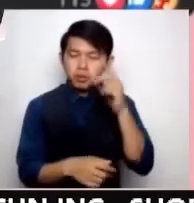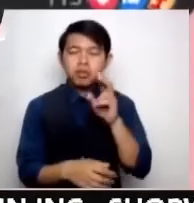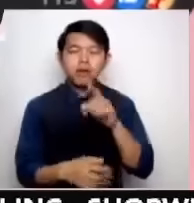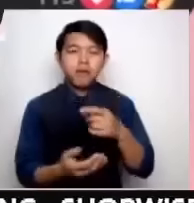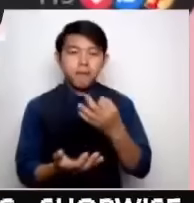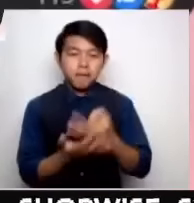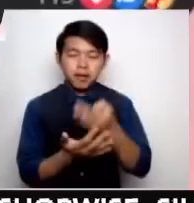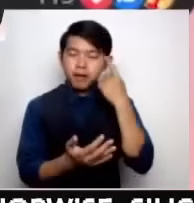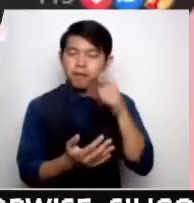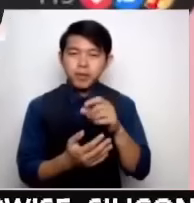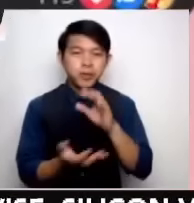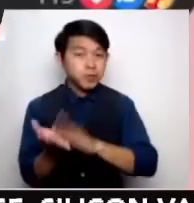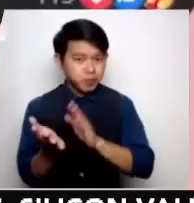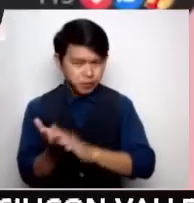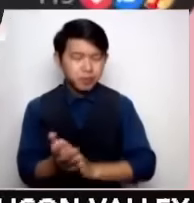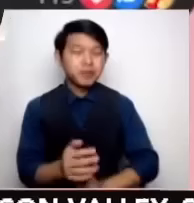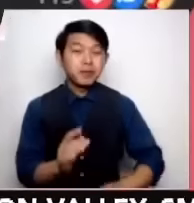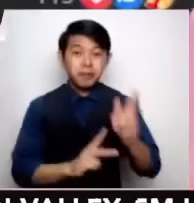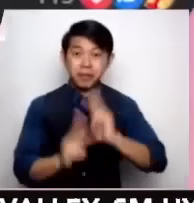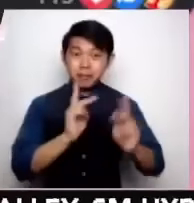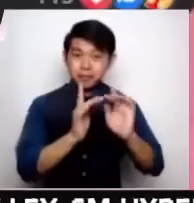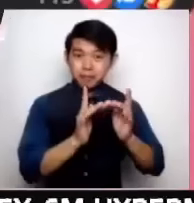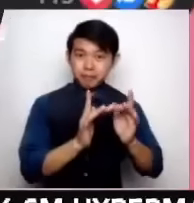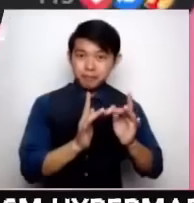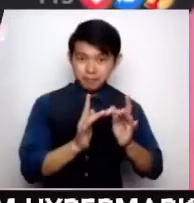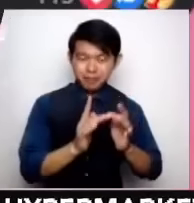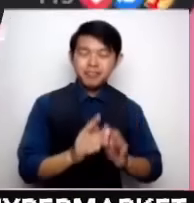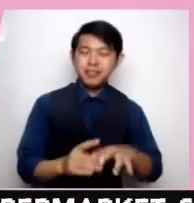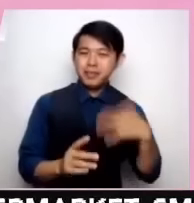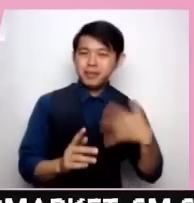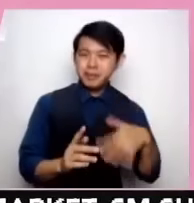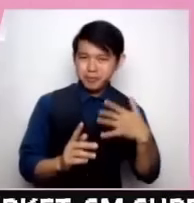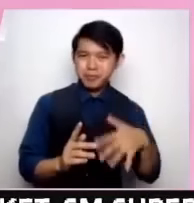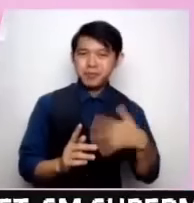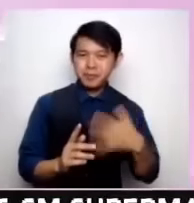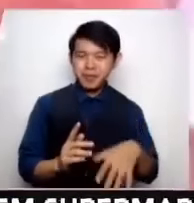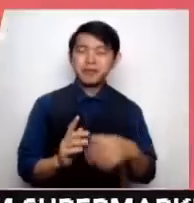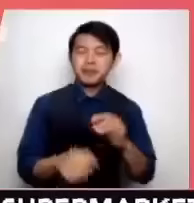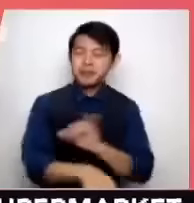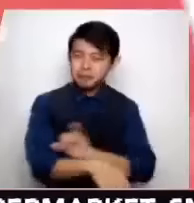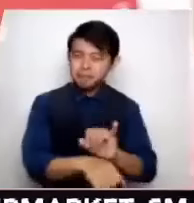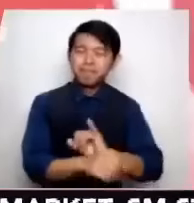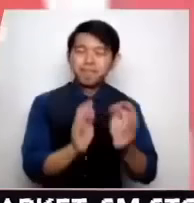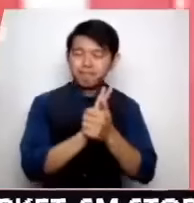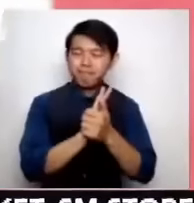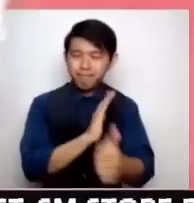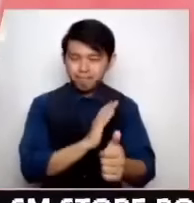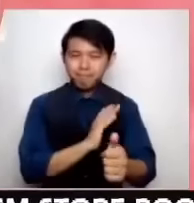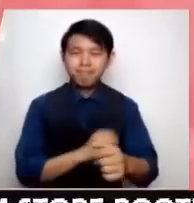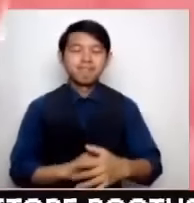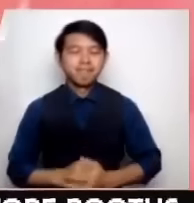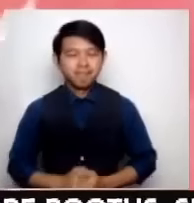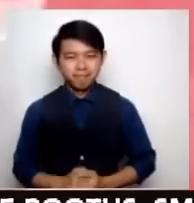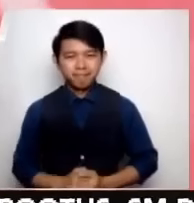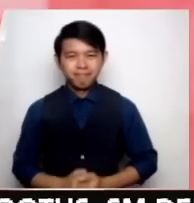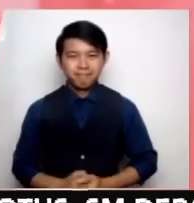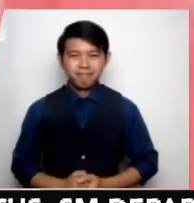sa puso ng netizens pagdating sa sipag at talento. Joseph Morong, nagbabalita para sa GMA Integrated